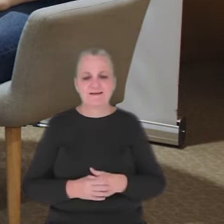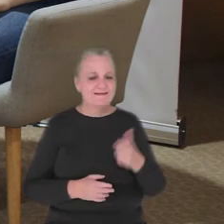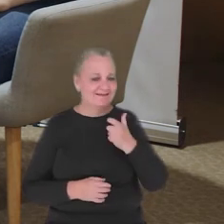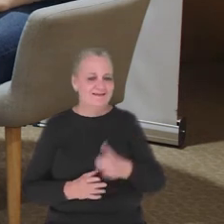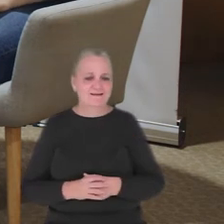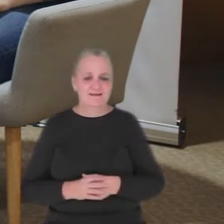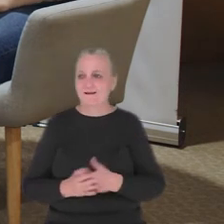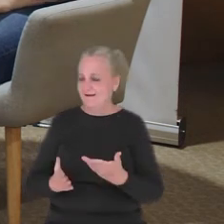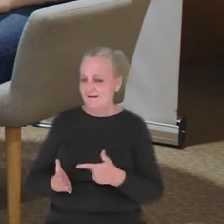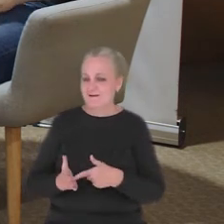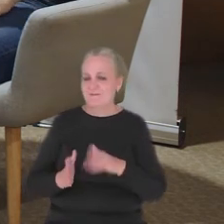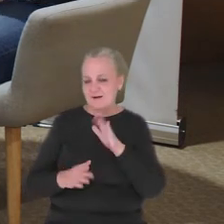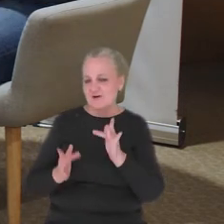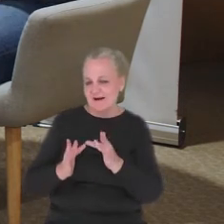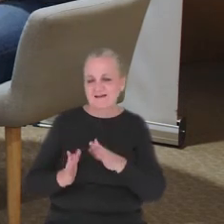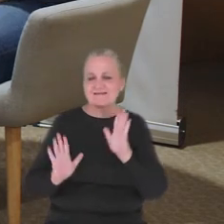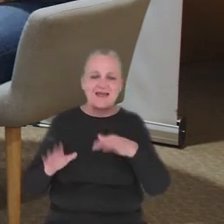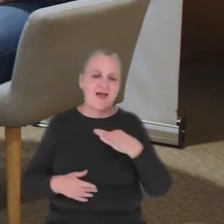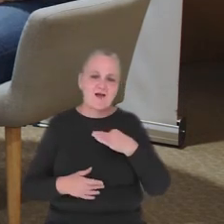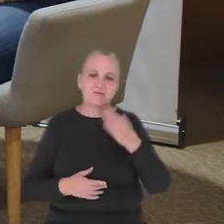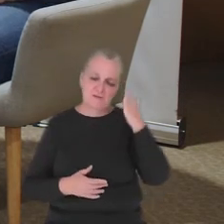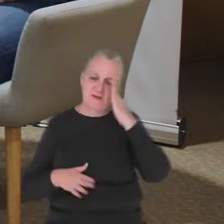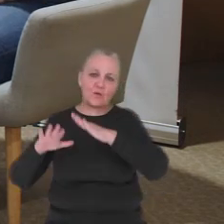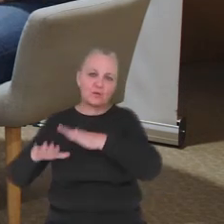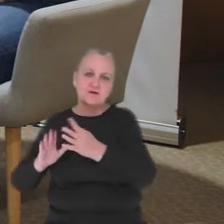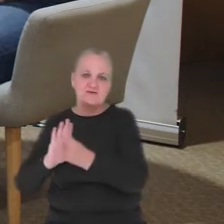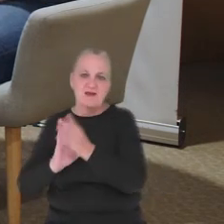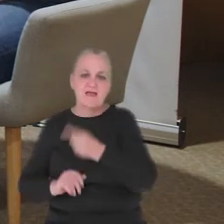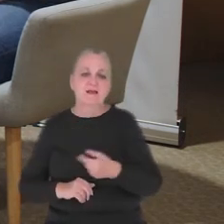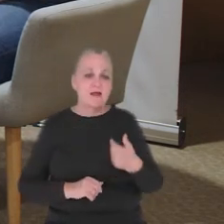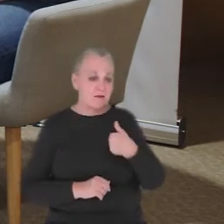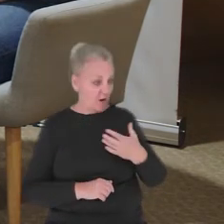Jak śmiesz. No, masz rację, my też nie obchodzimy, mieszkałam tam 19 lat. Mnie obchodzi, ja